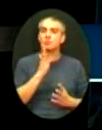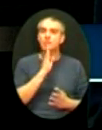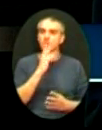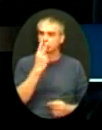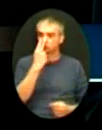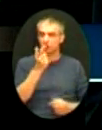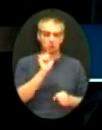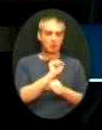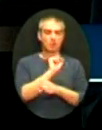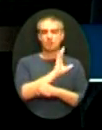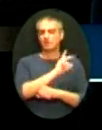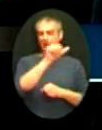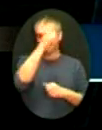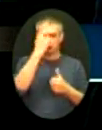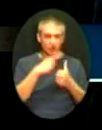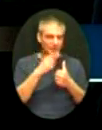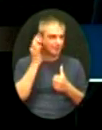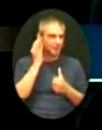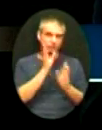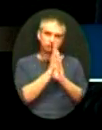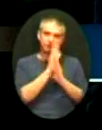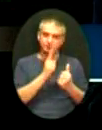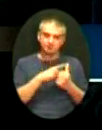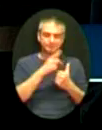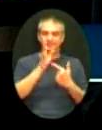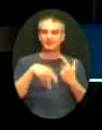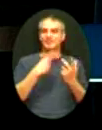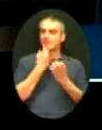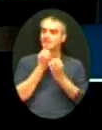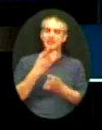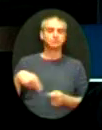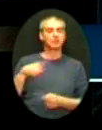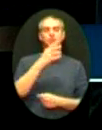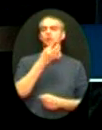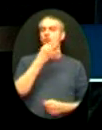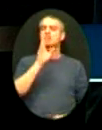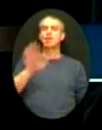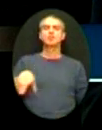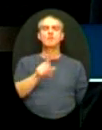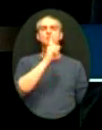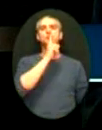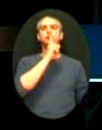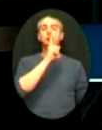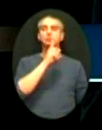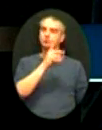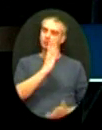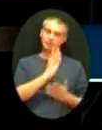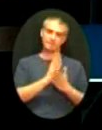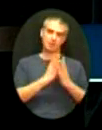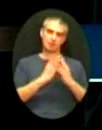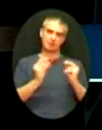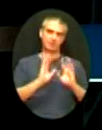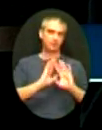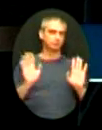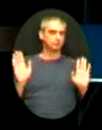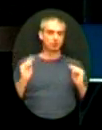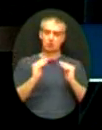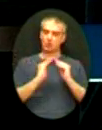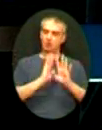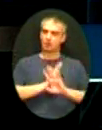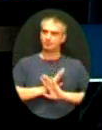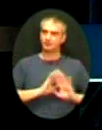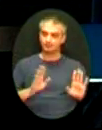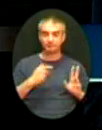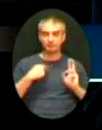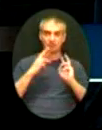שראינו על תלונות אנונימיות ועל איזשהו מסר לנשים שעדיף לשתוק, זה מסר שחלף מהעולם, שכבר אין לו מקום. ואני